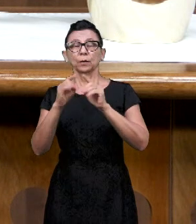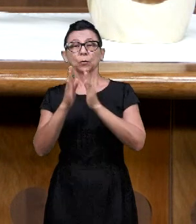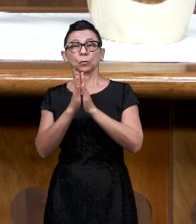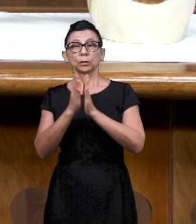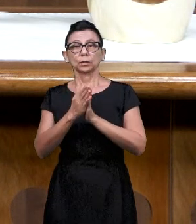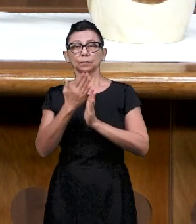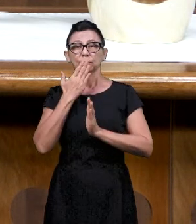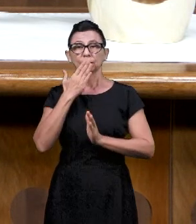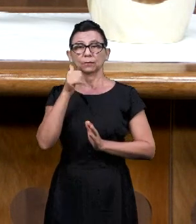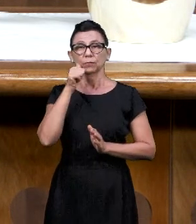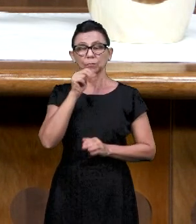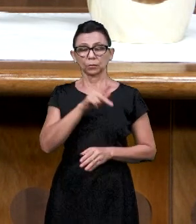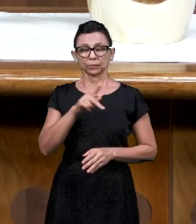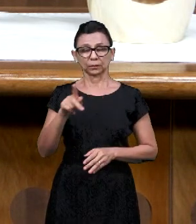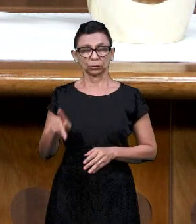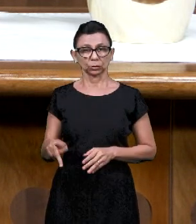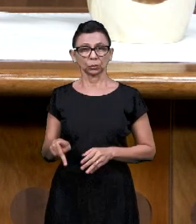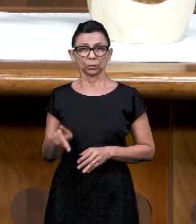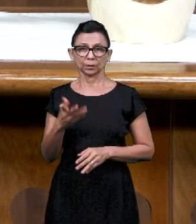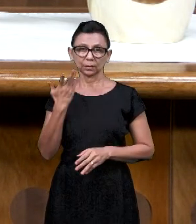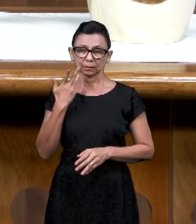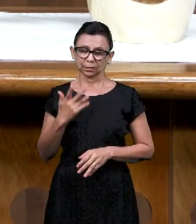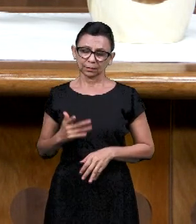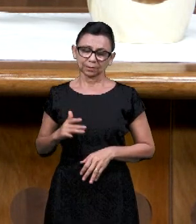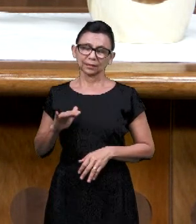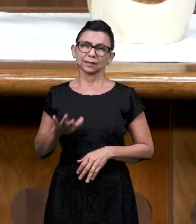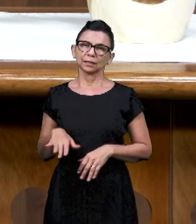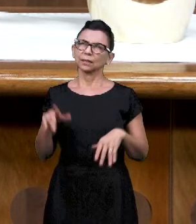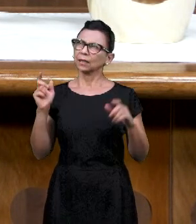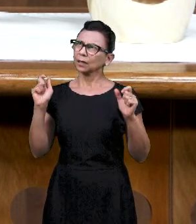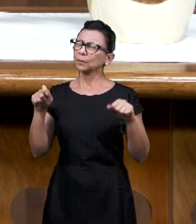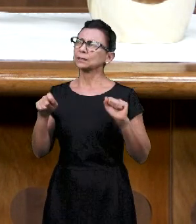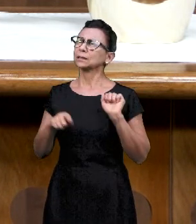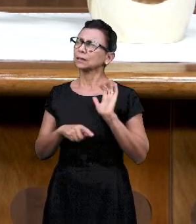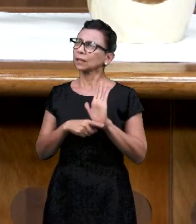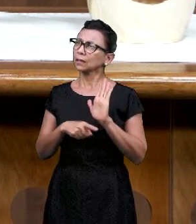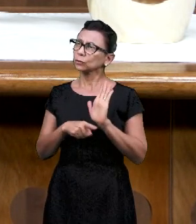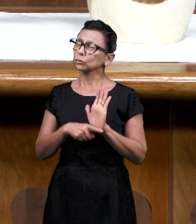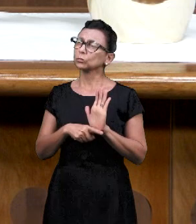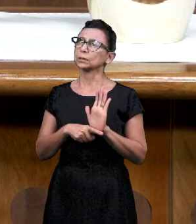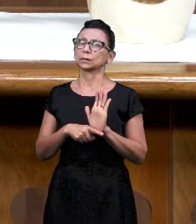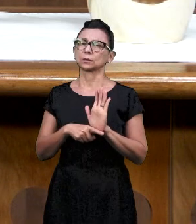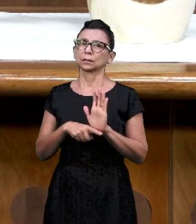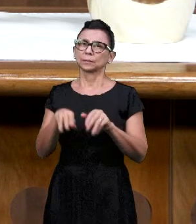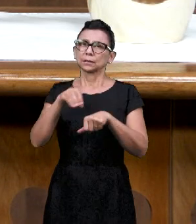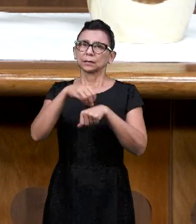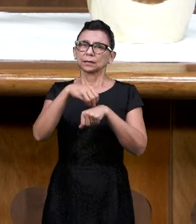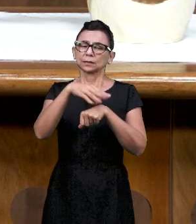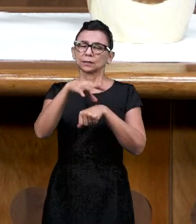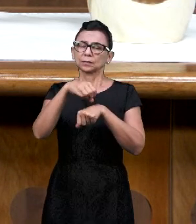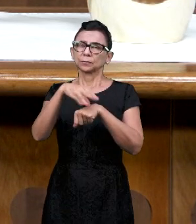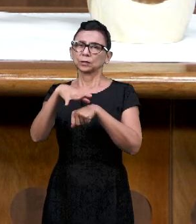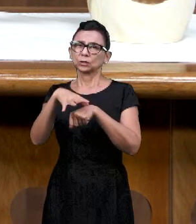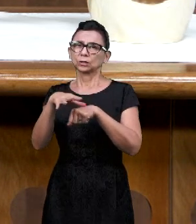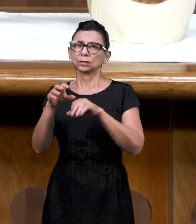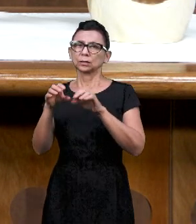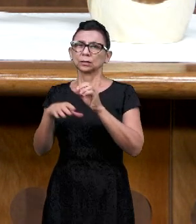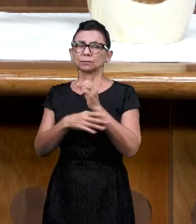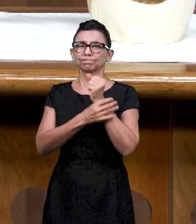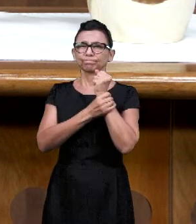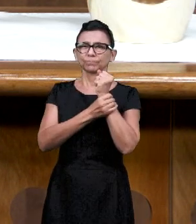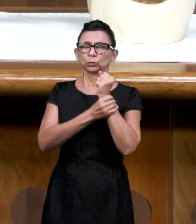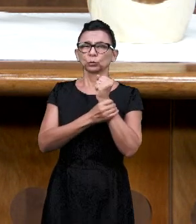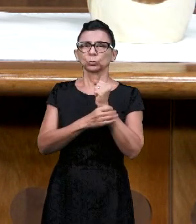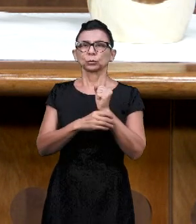que tu puisses rendre capables tes serviteurs, afin de transmettre l'enseignement sûr de la part du Seigneur. Ainsi nous prions au nom du